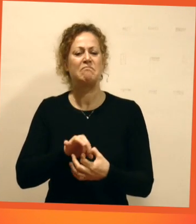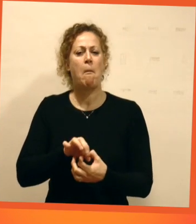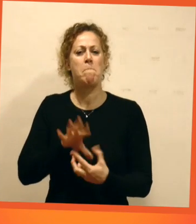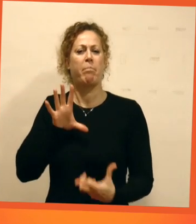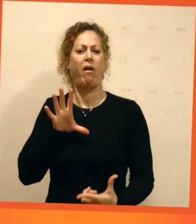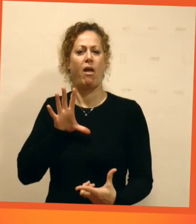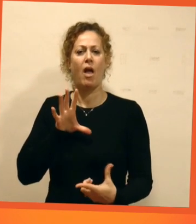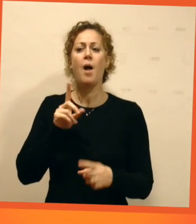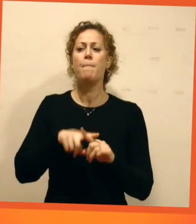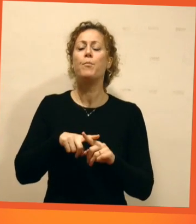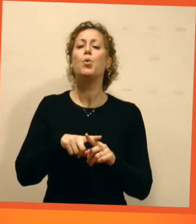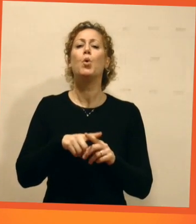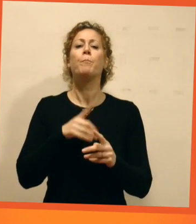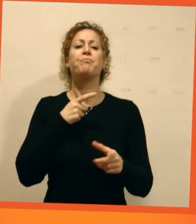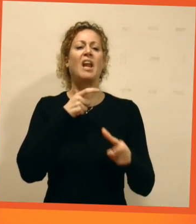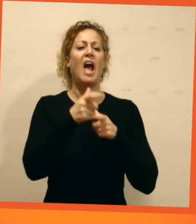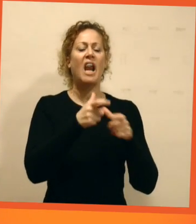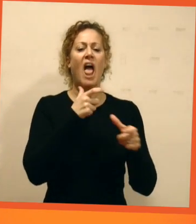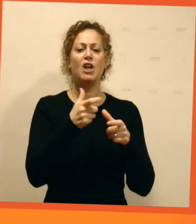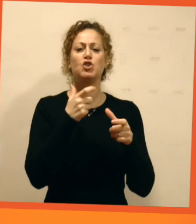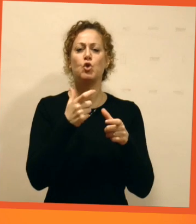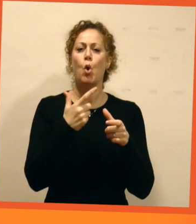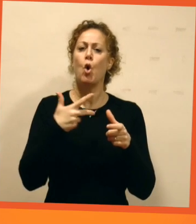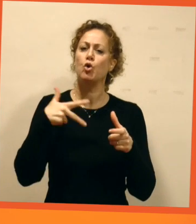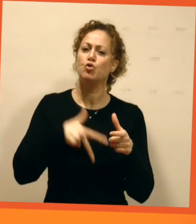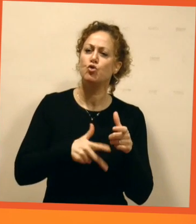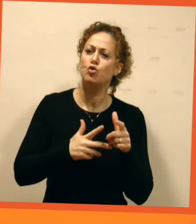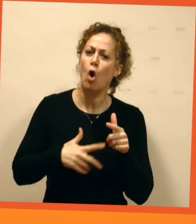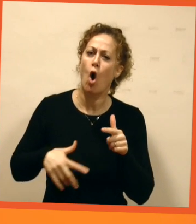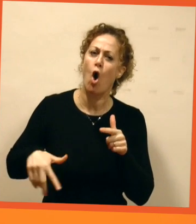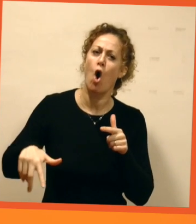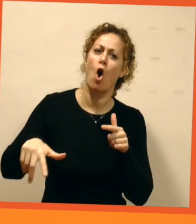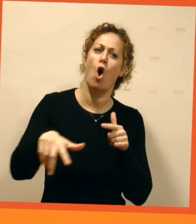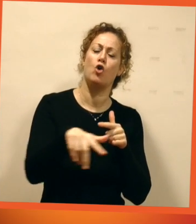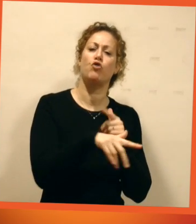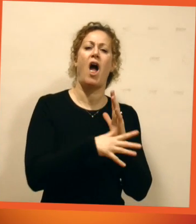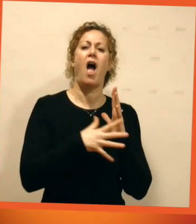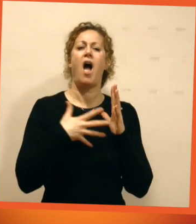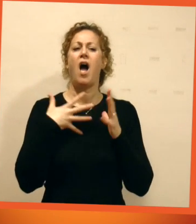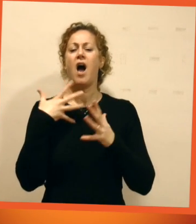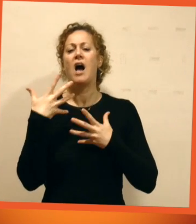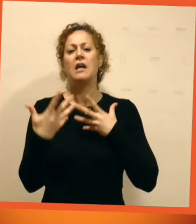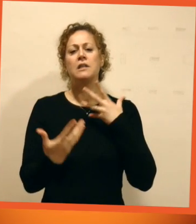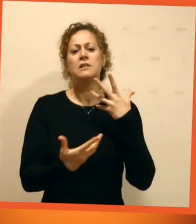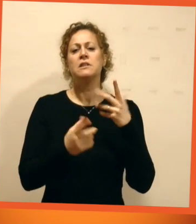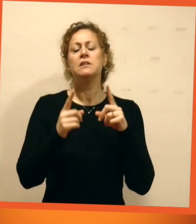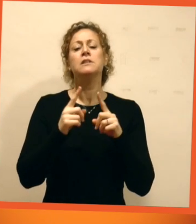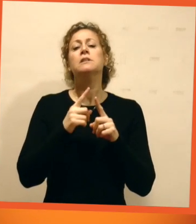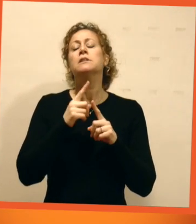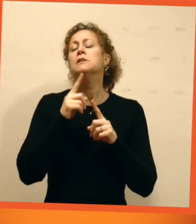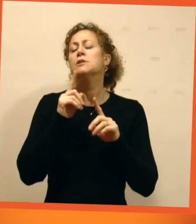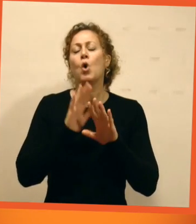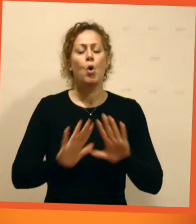relazione sociale, eccetera, eccetera, ha comunque come radice